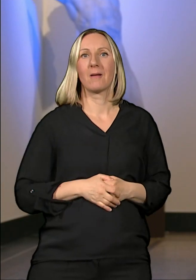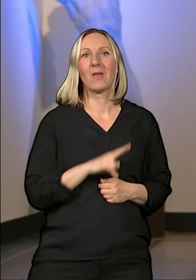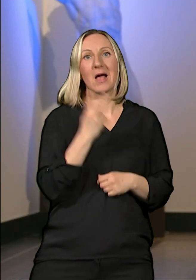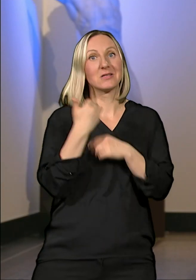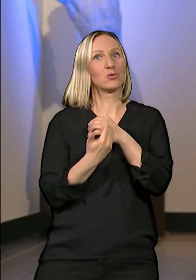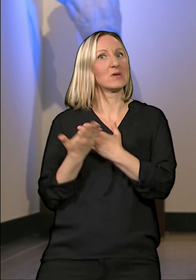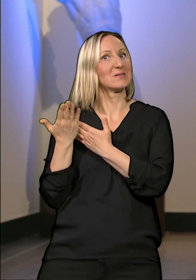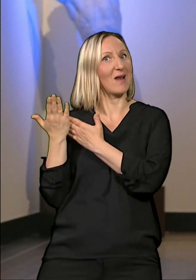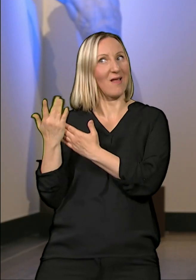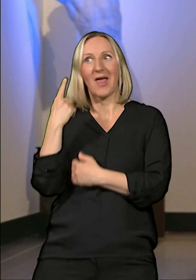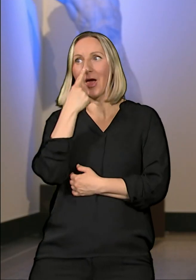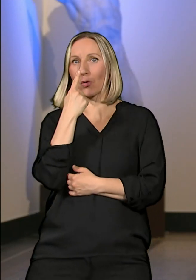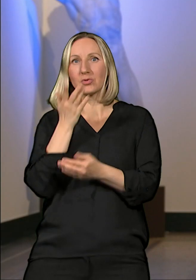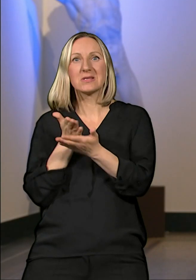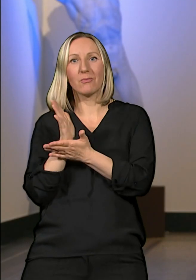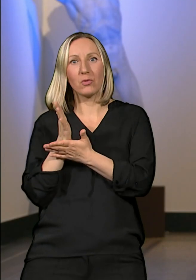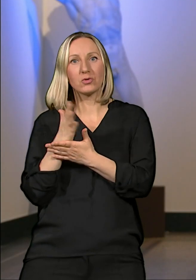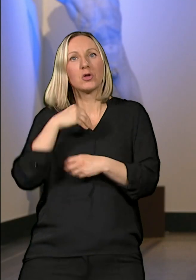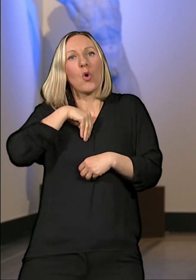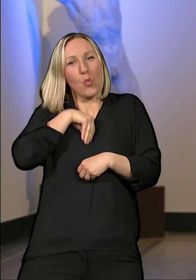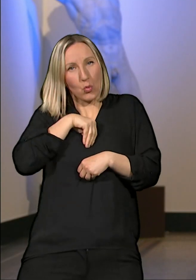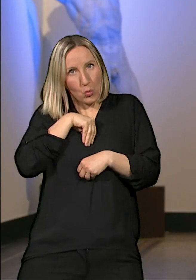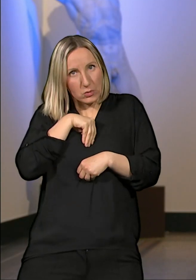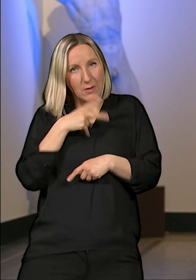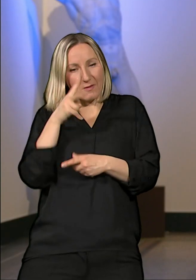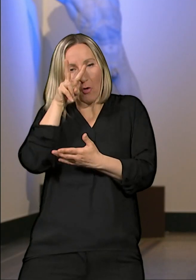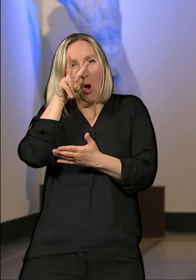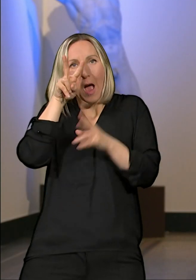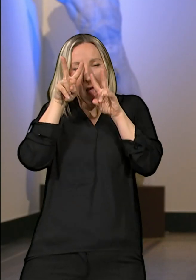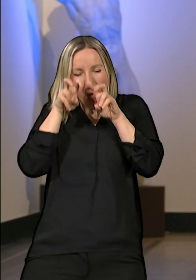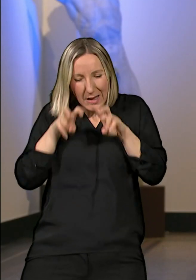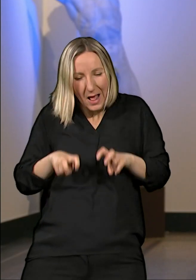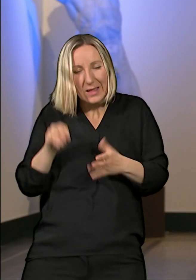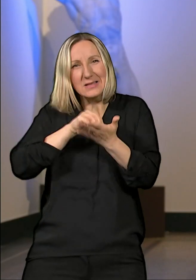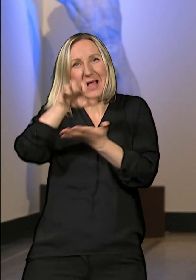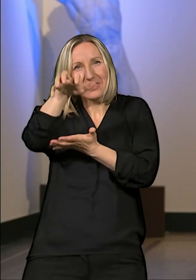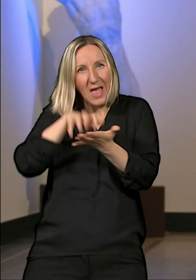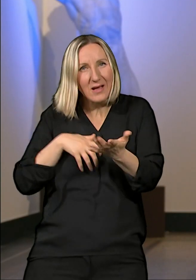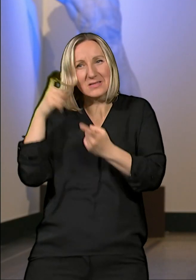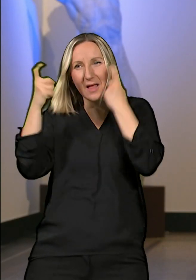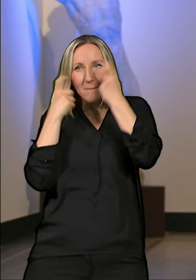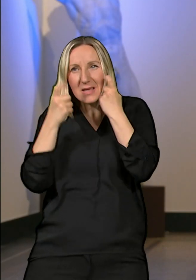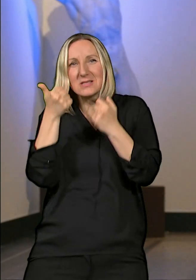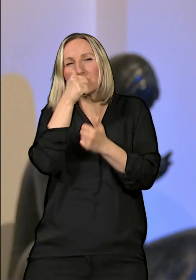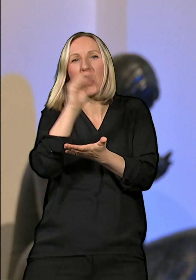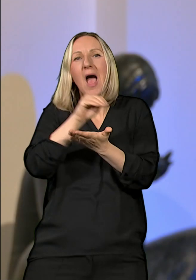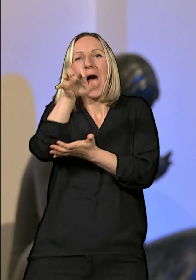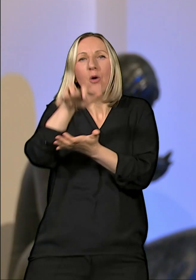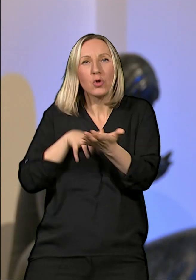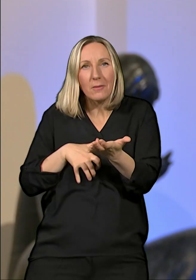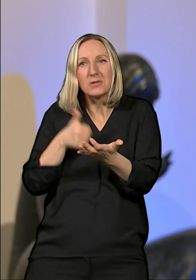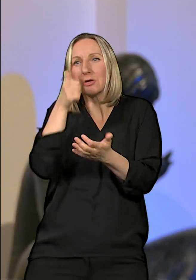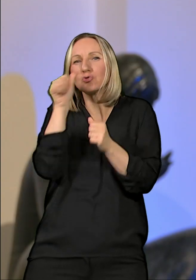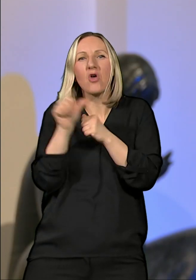strane postoji ruski put, a to je iznutra ka spolja, to je analiza teksta, analiza misli, onoga što je autor založio i onoga što se